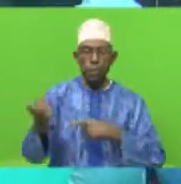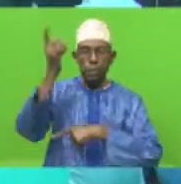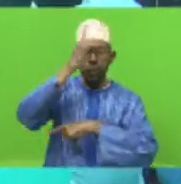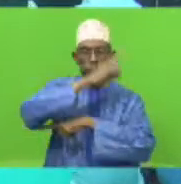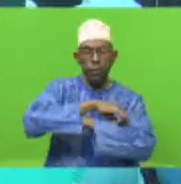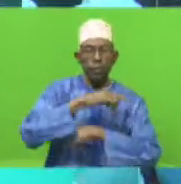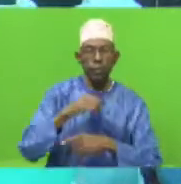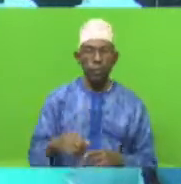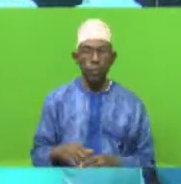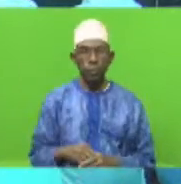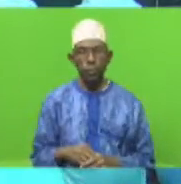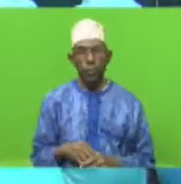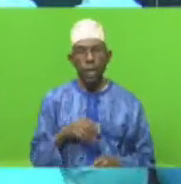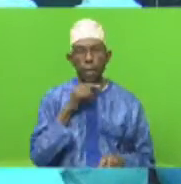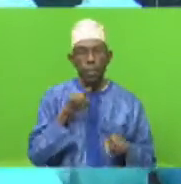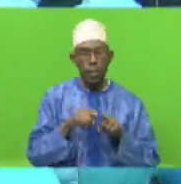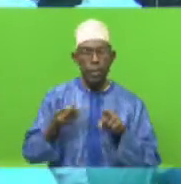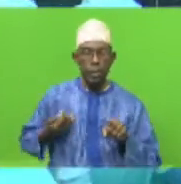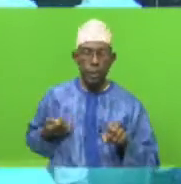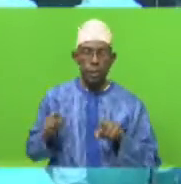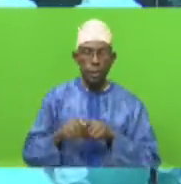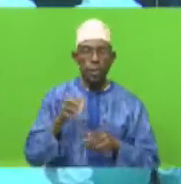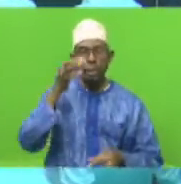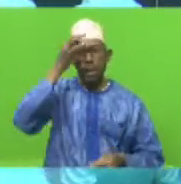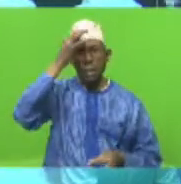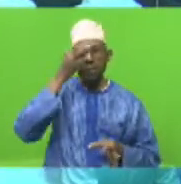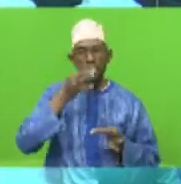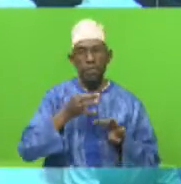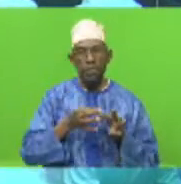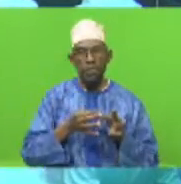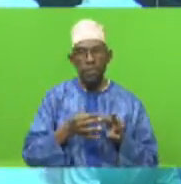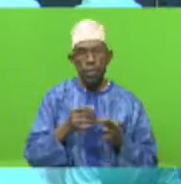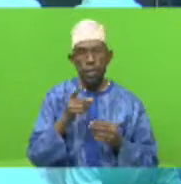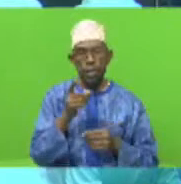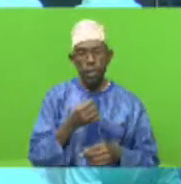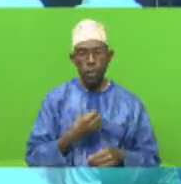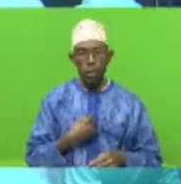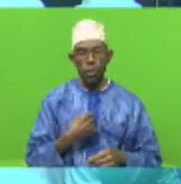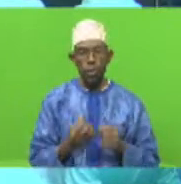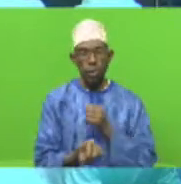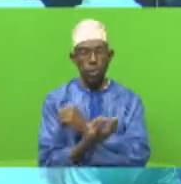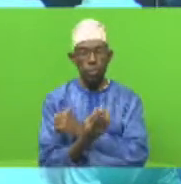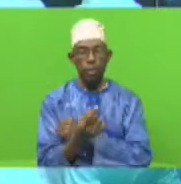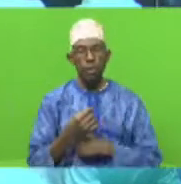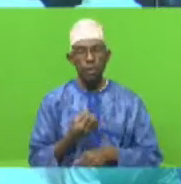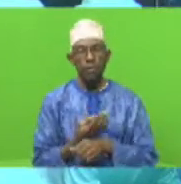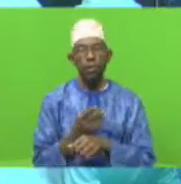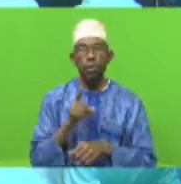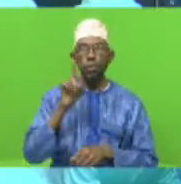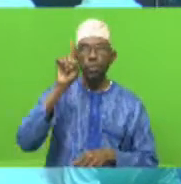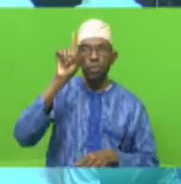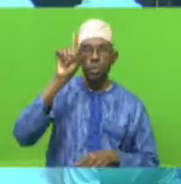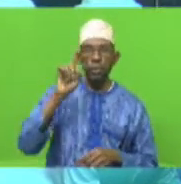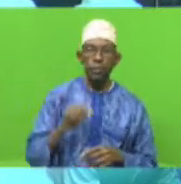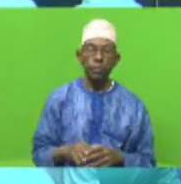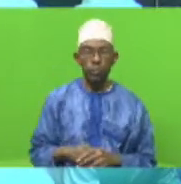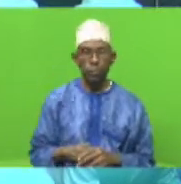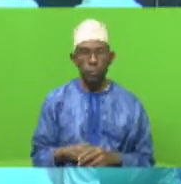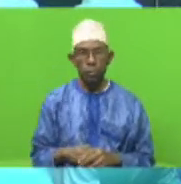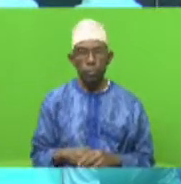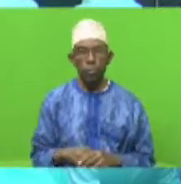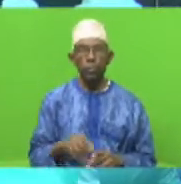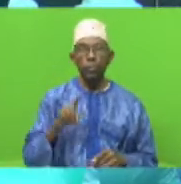المعاد إخوة الإيمان أوصيكم ونفسي بتقوى الله تعالى يقول